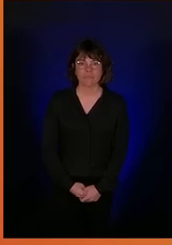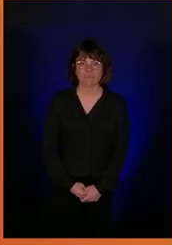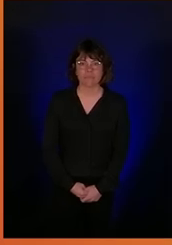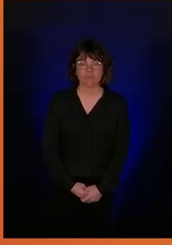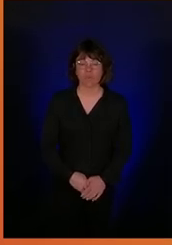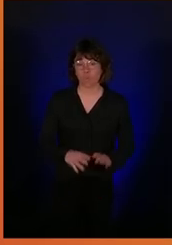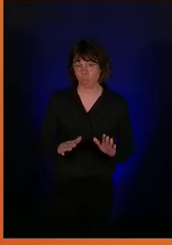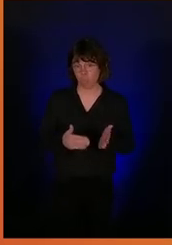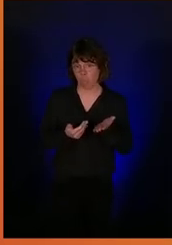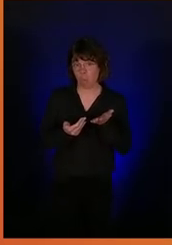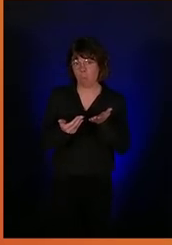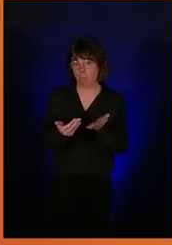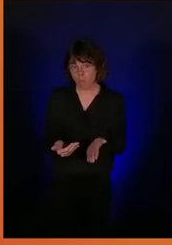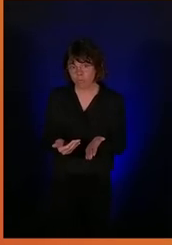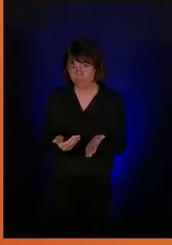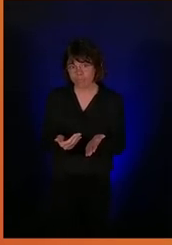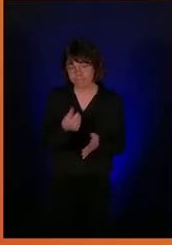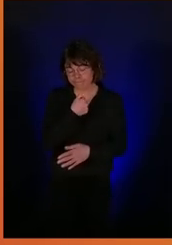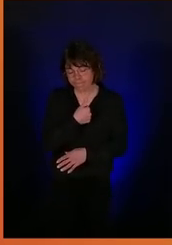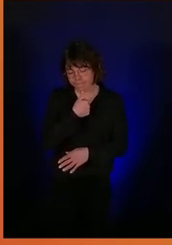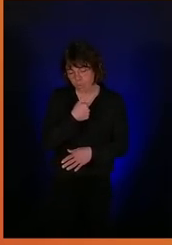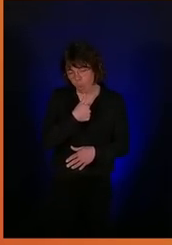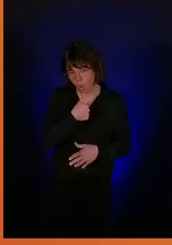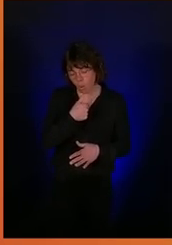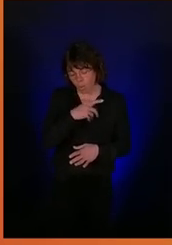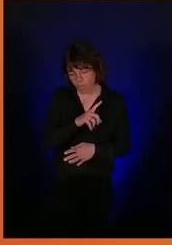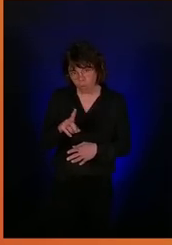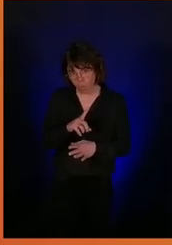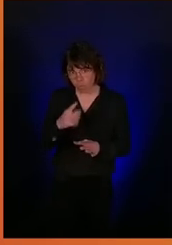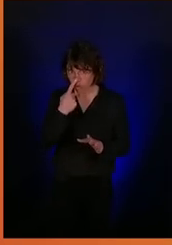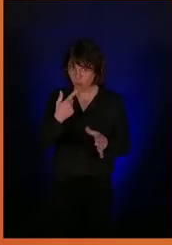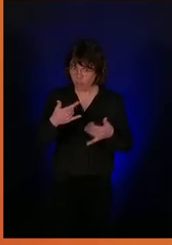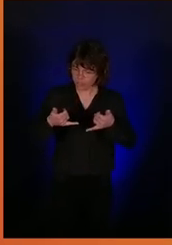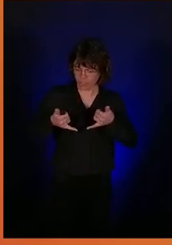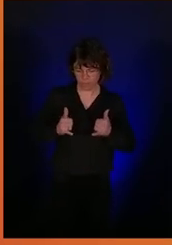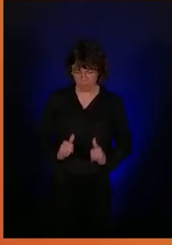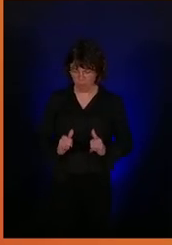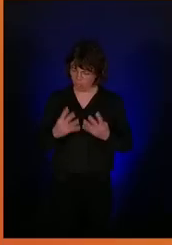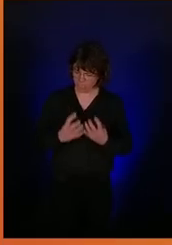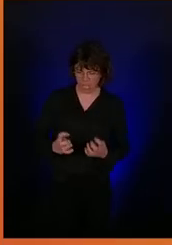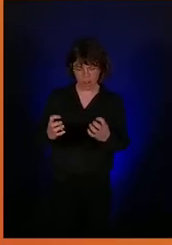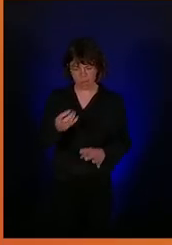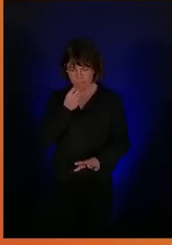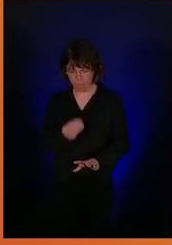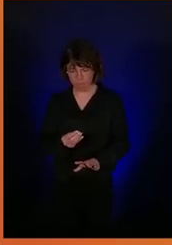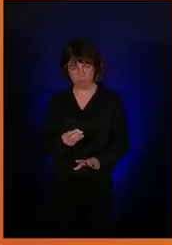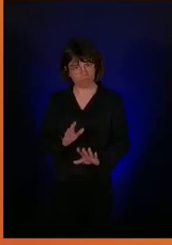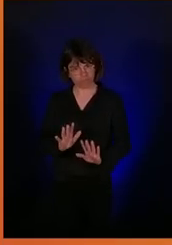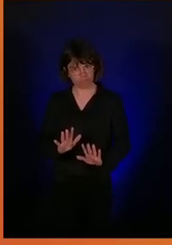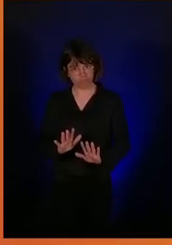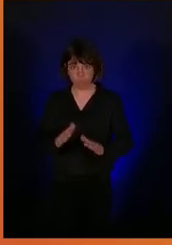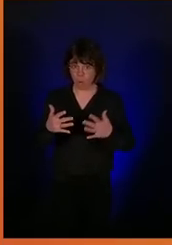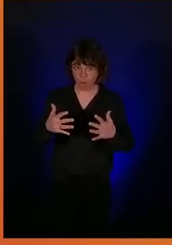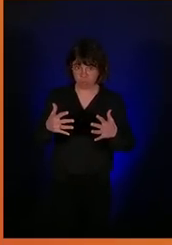Que je vous propose, c'est pour pas vous faire patienter plus longtemps, même si vous êtes superbement bien installé dans la salle, c'est qu'on peut peut-être lever